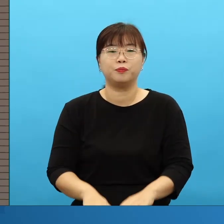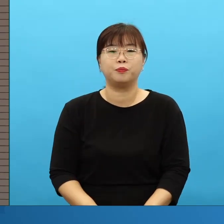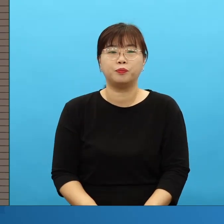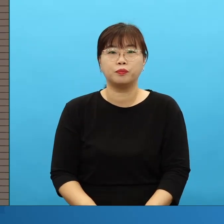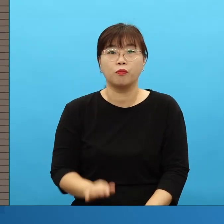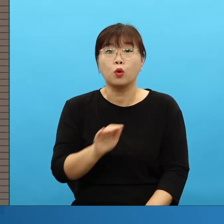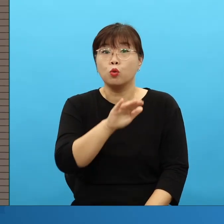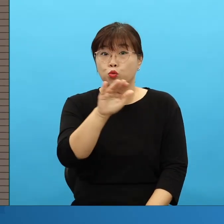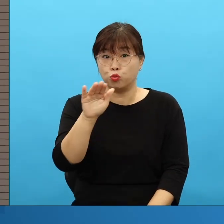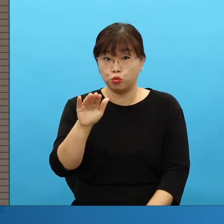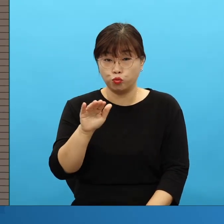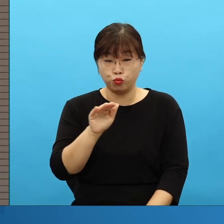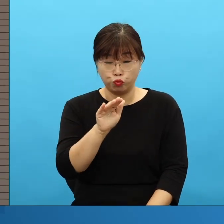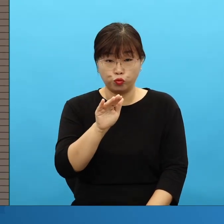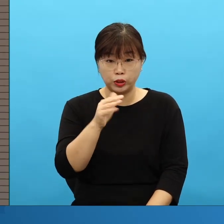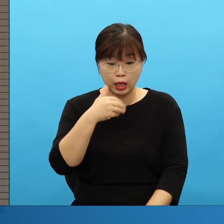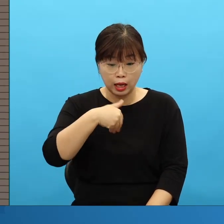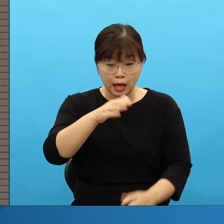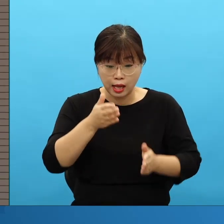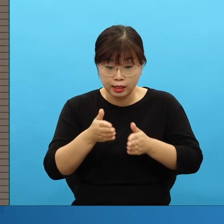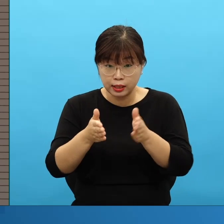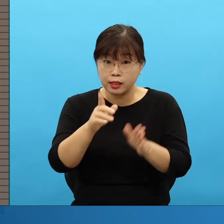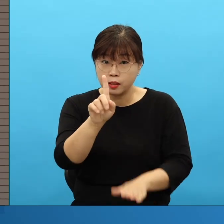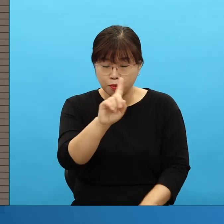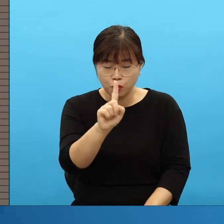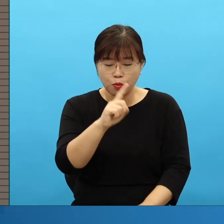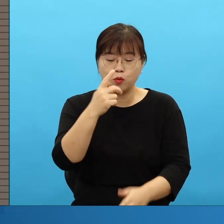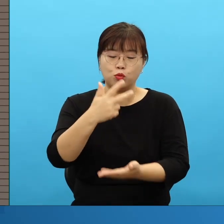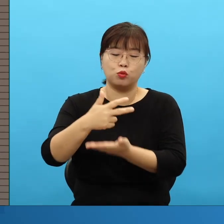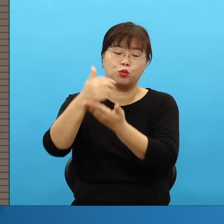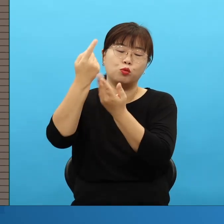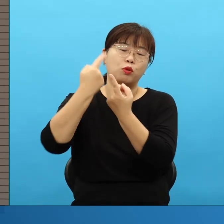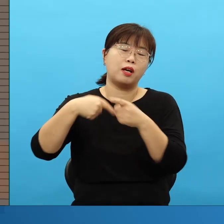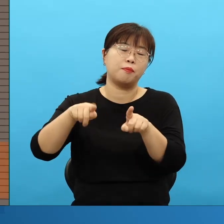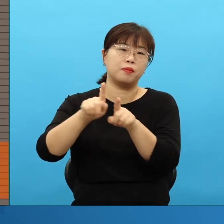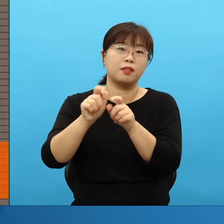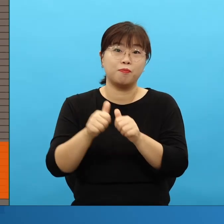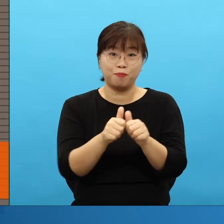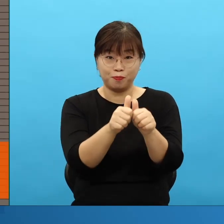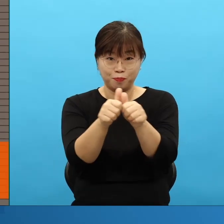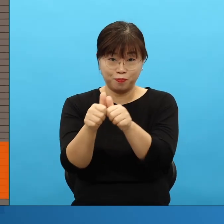것입니다. 찬송가 430장 찬송 드리겠습니다.